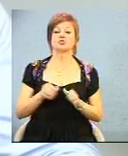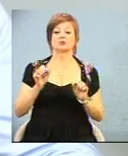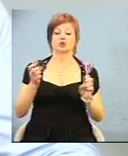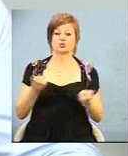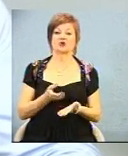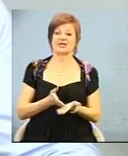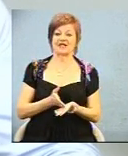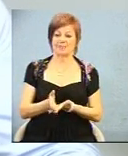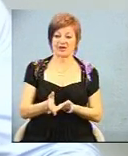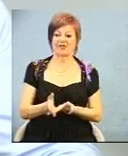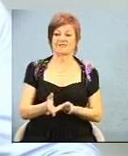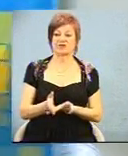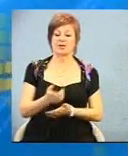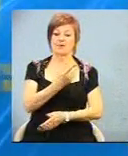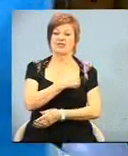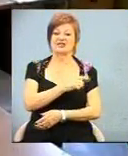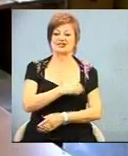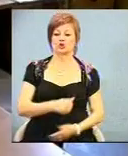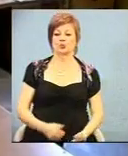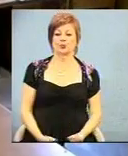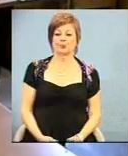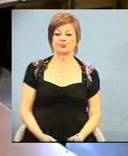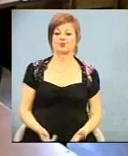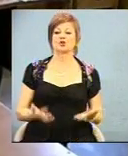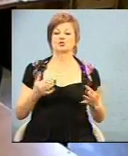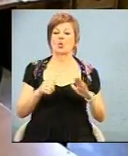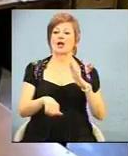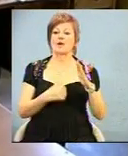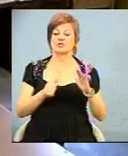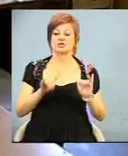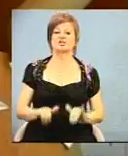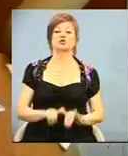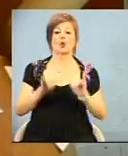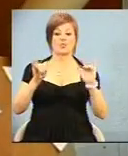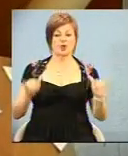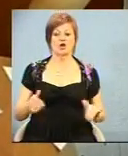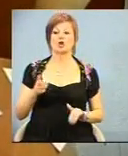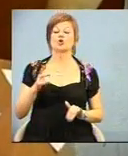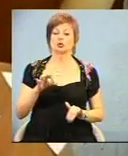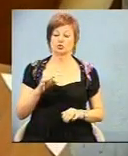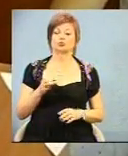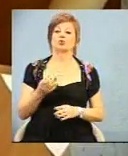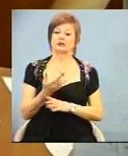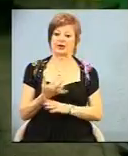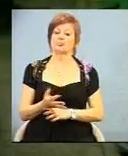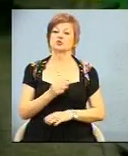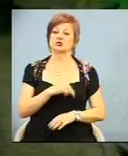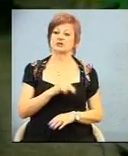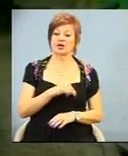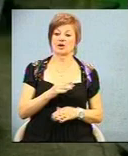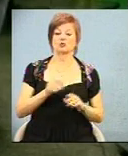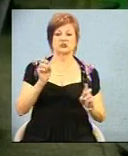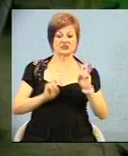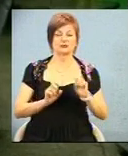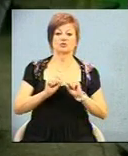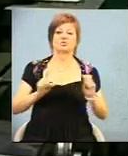на медицину. Кількість безробітних зростає, але ринок праці потребує робочих професій